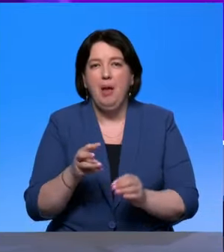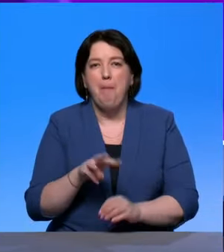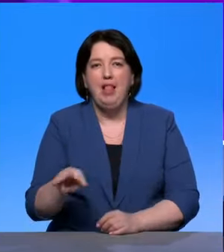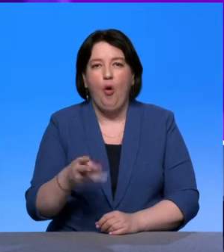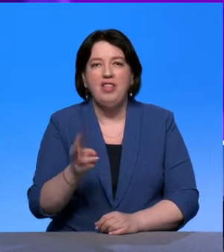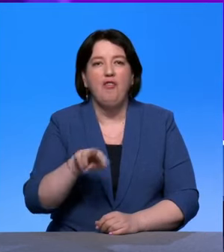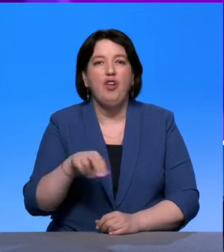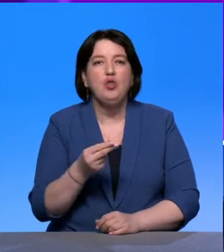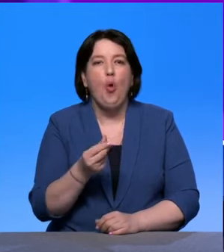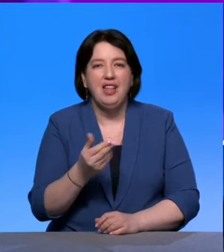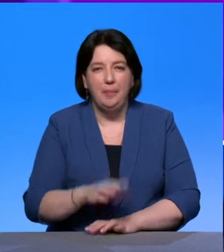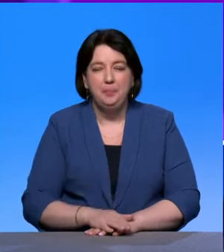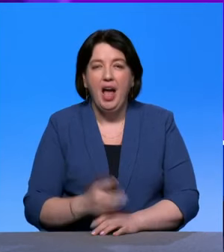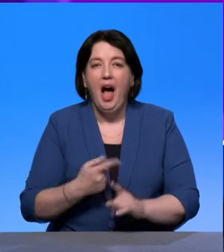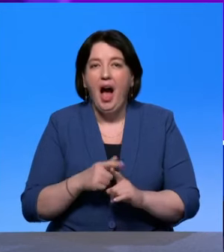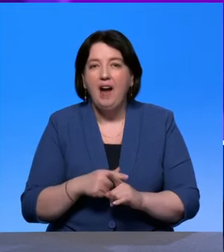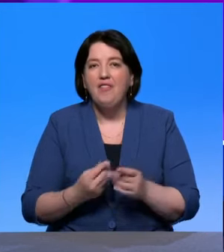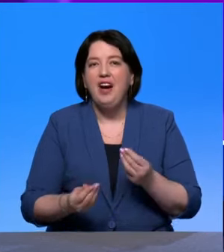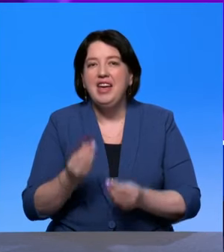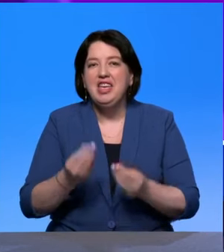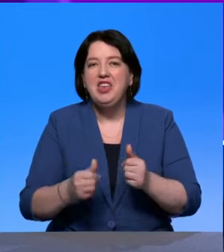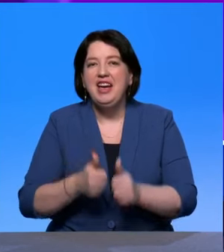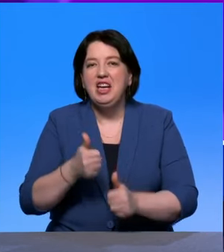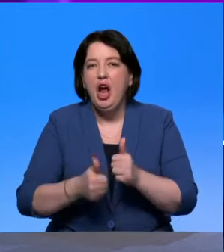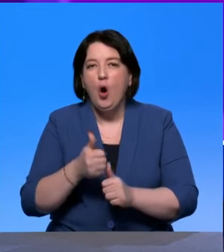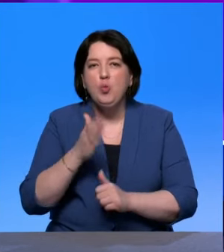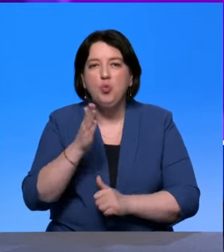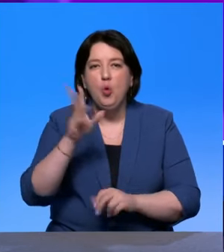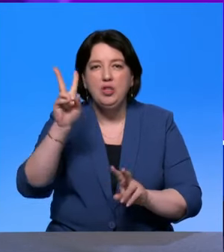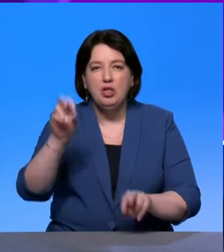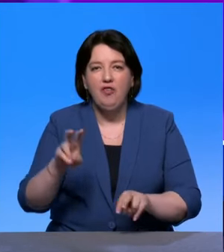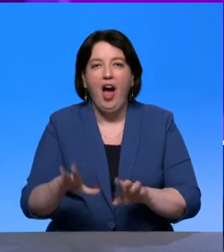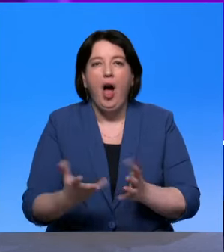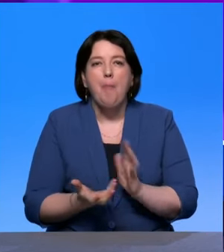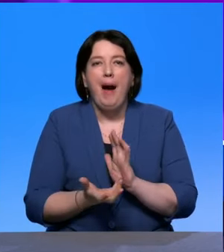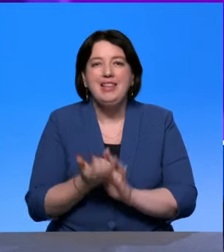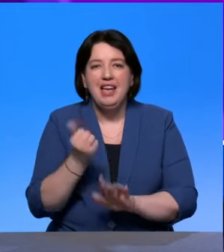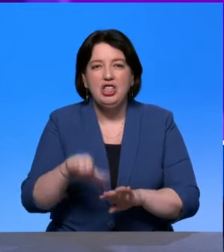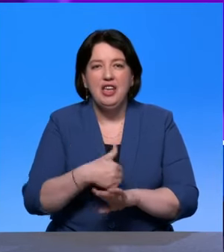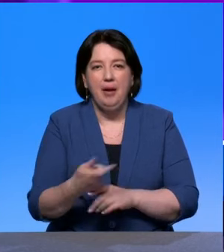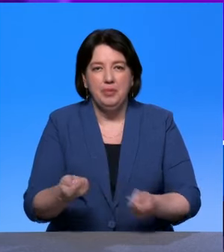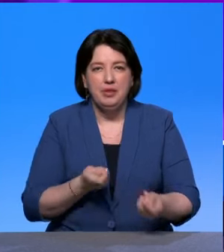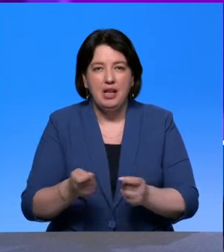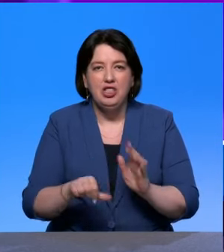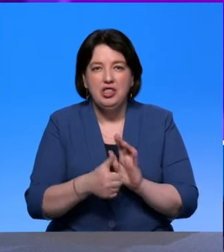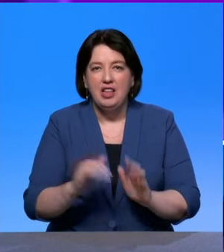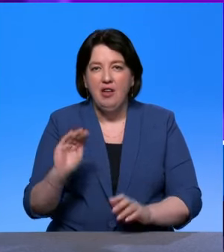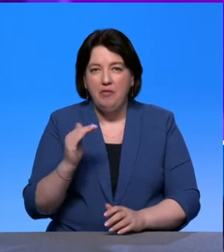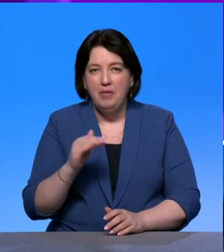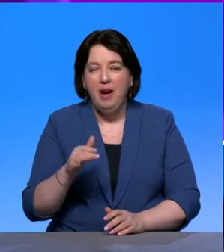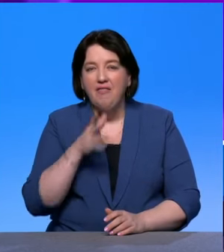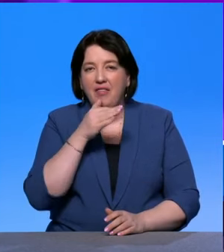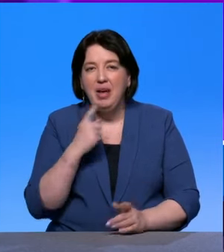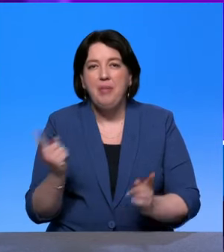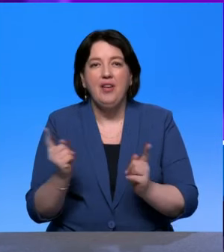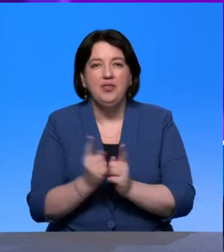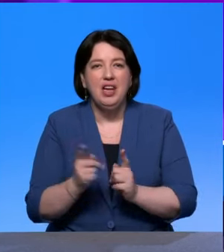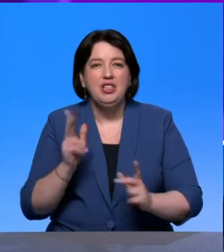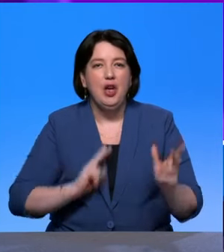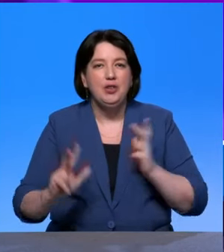А в «Играх будущего» и о поддержке спорта государством президент говорил 16 февраля, когда встречался со студентами и работниками